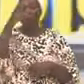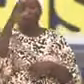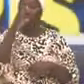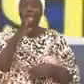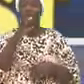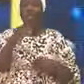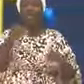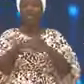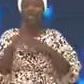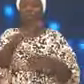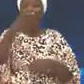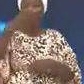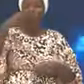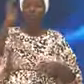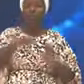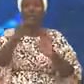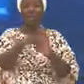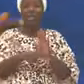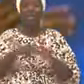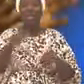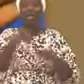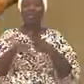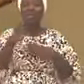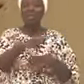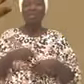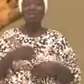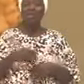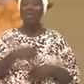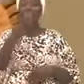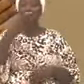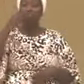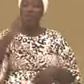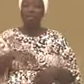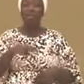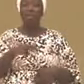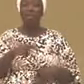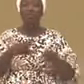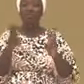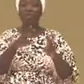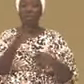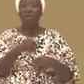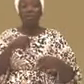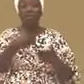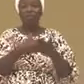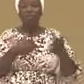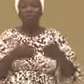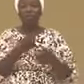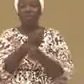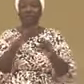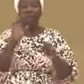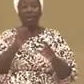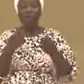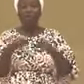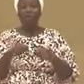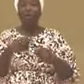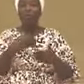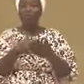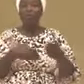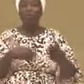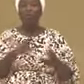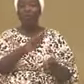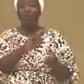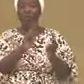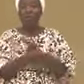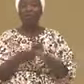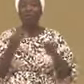dans la méchanceté dans la violence avant que le salle de vienne en avant que la rédemption ne viendra avant